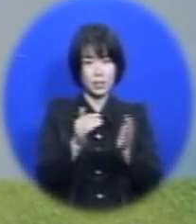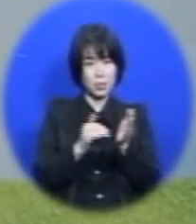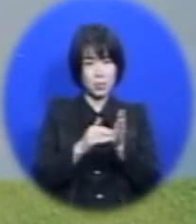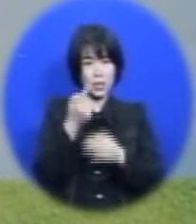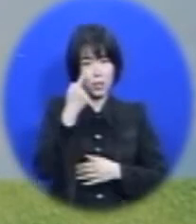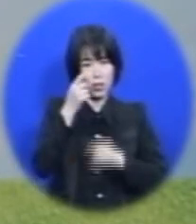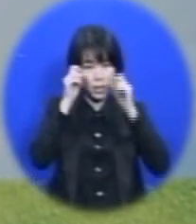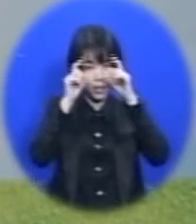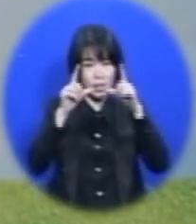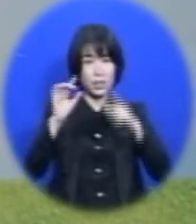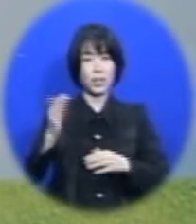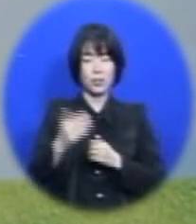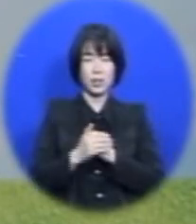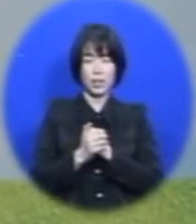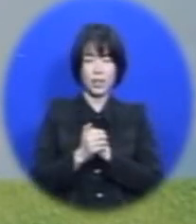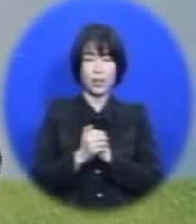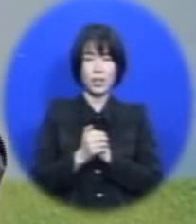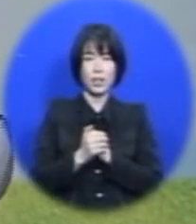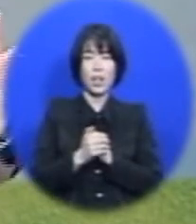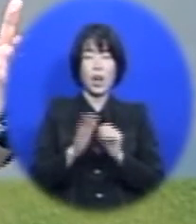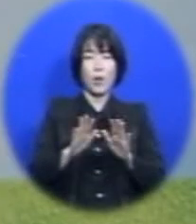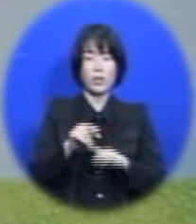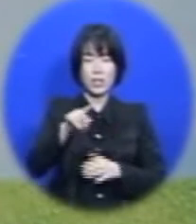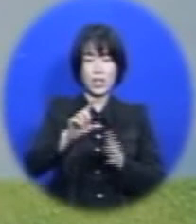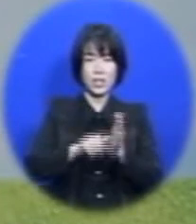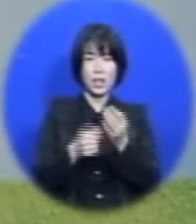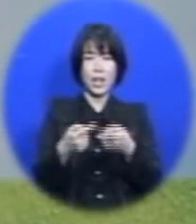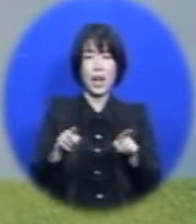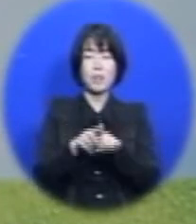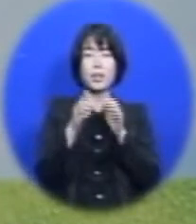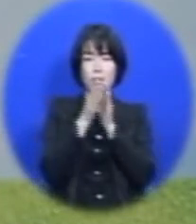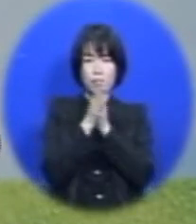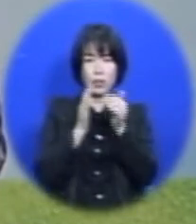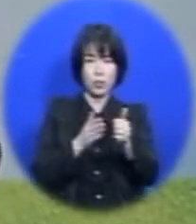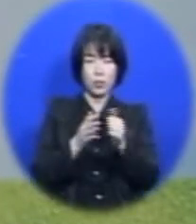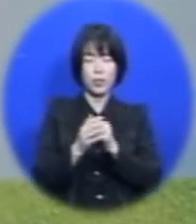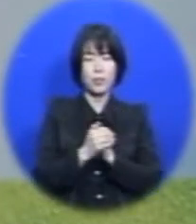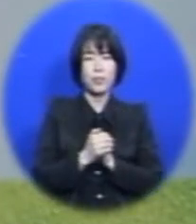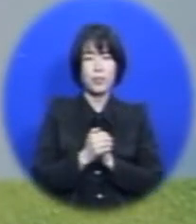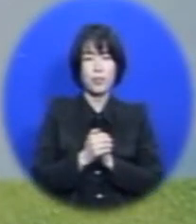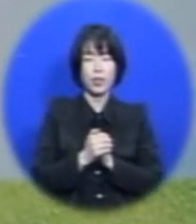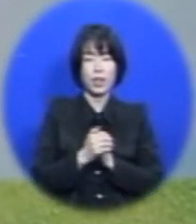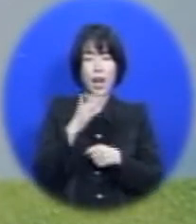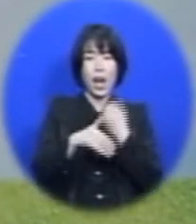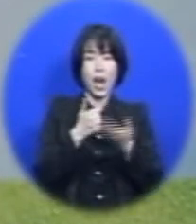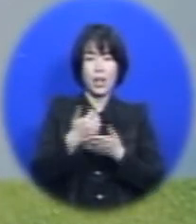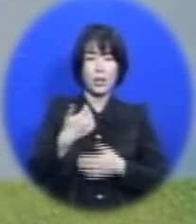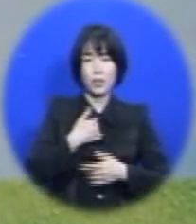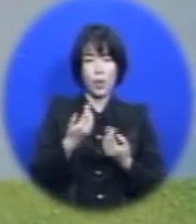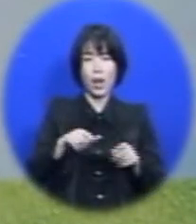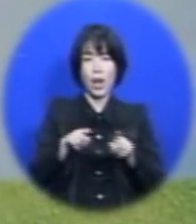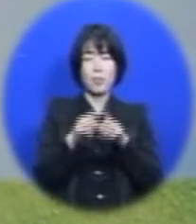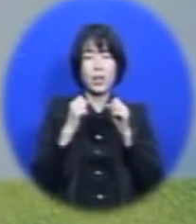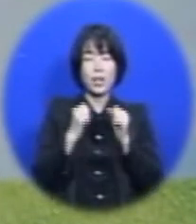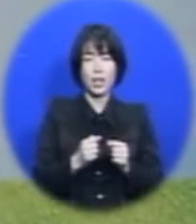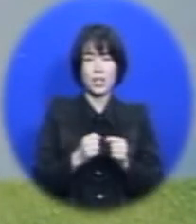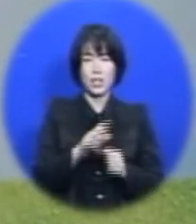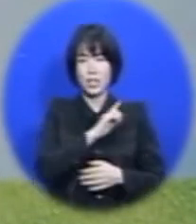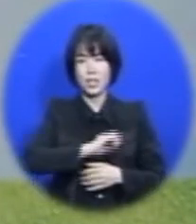눈이 뜨이셔야 됩니다. 오늘 이 시간 우리 같이 기도하겠습니다. 하나님이 나와 함께 계신 것이 가장